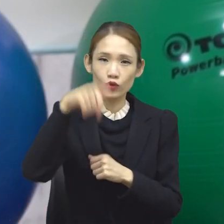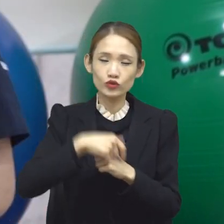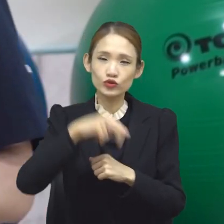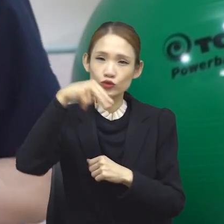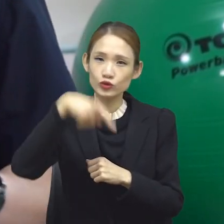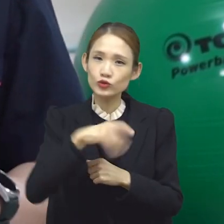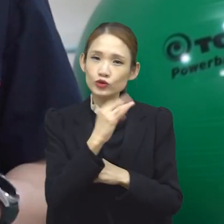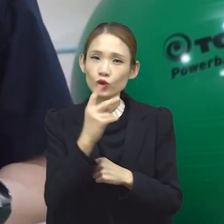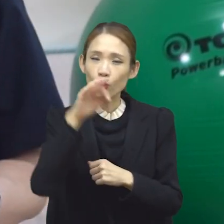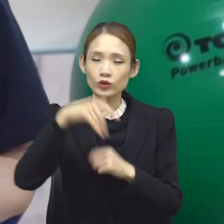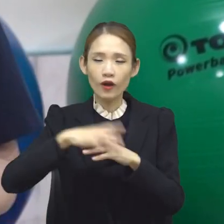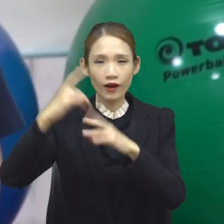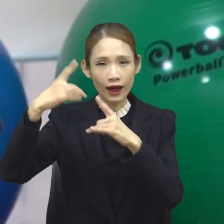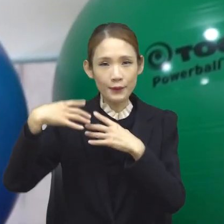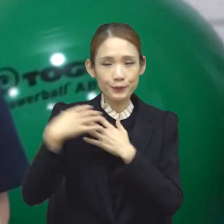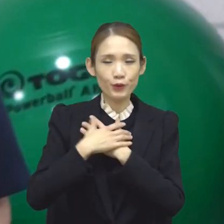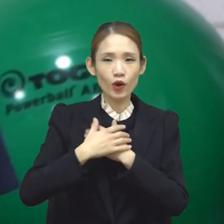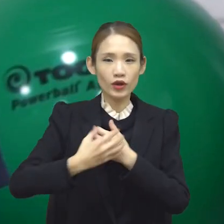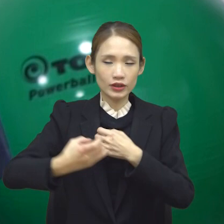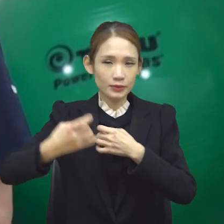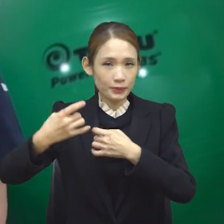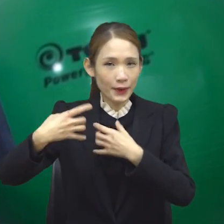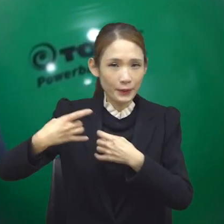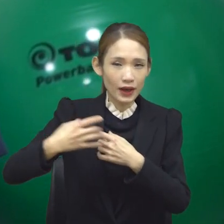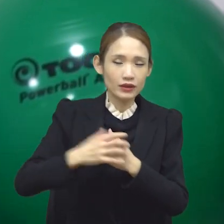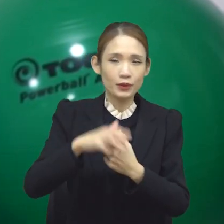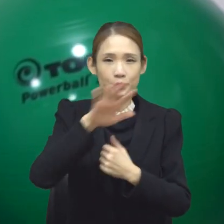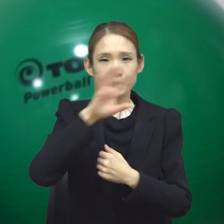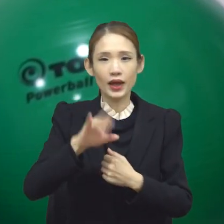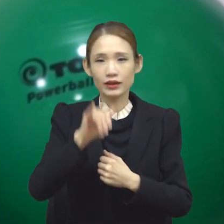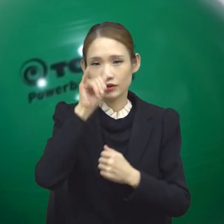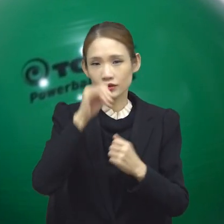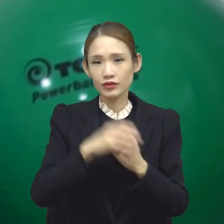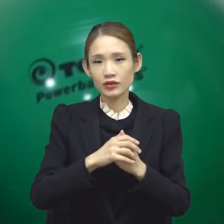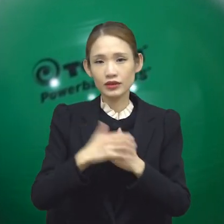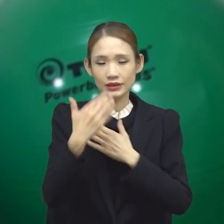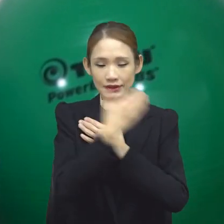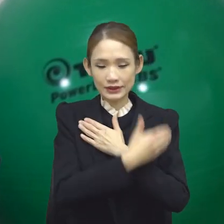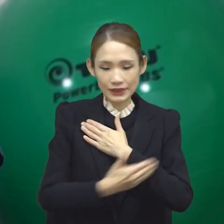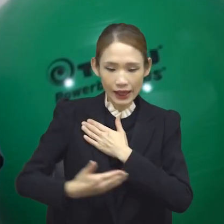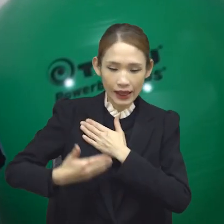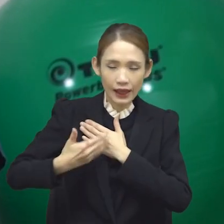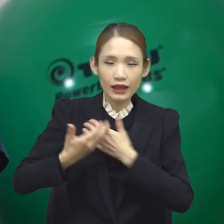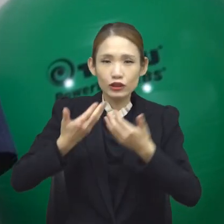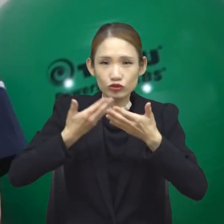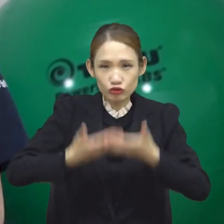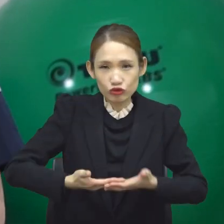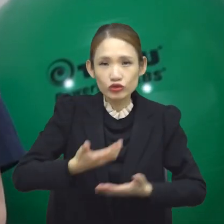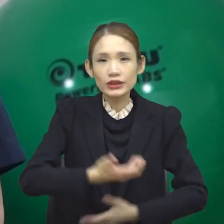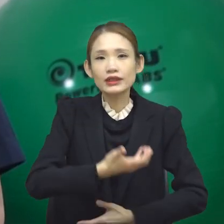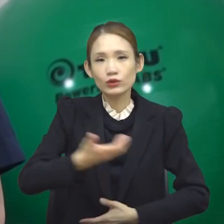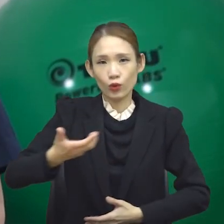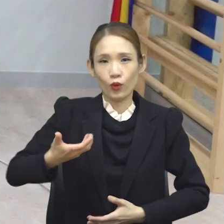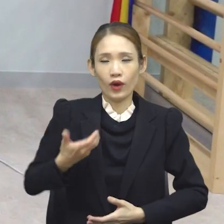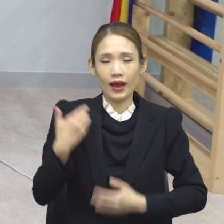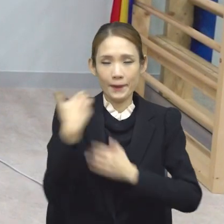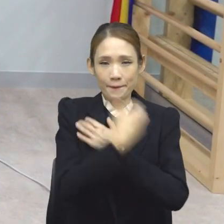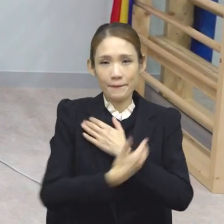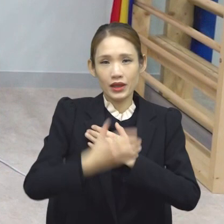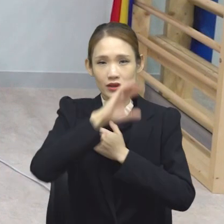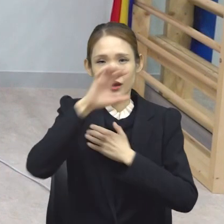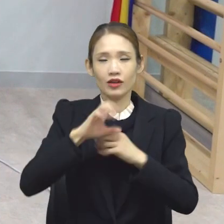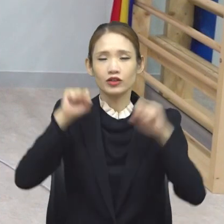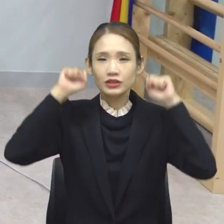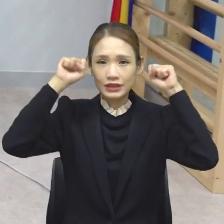해서 그것을 자극시키는 패턴이 있습니다. 체중 이동과 패턴을 가미해서 만든 체조예요. 그러면